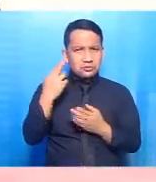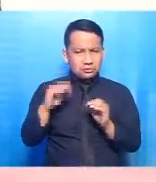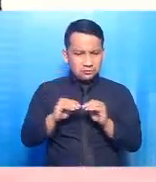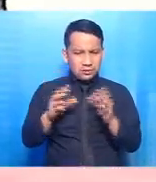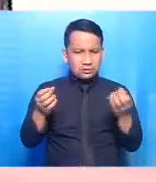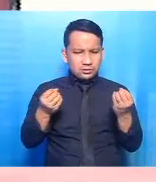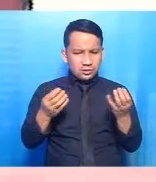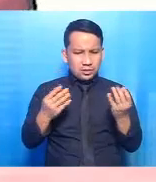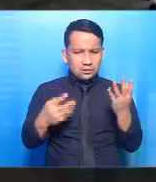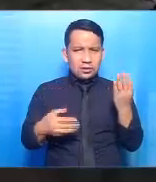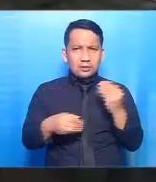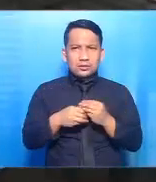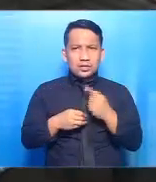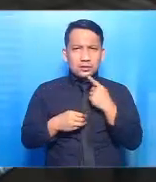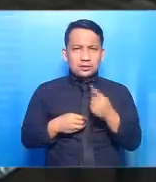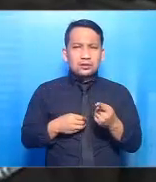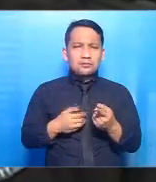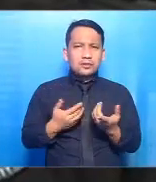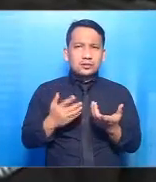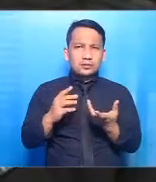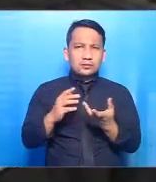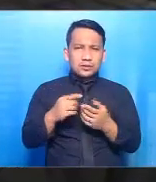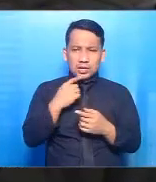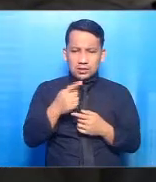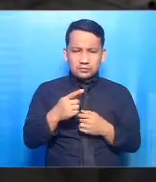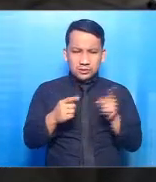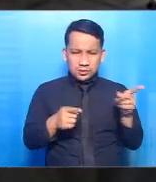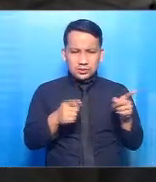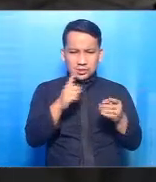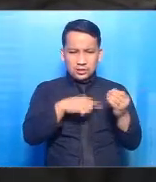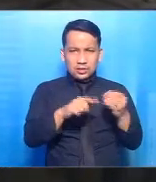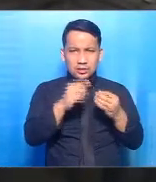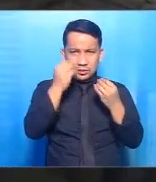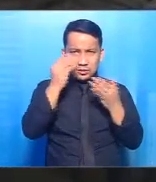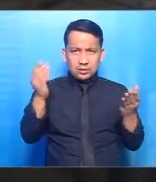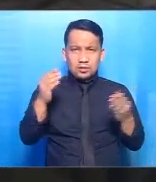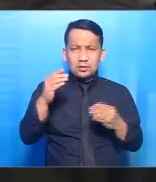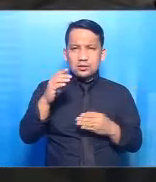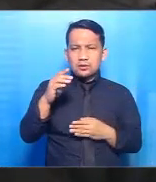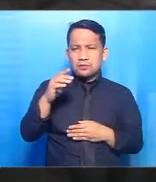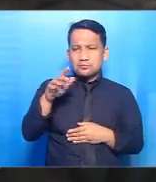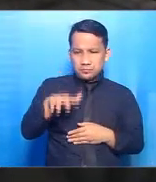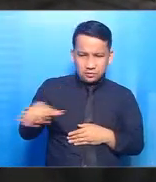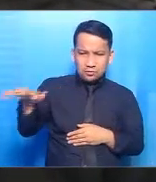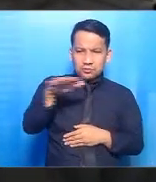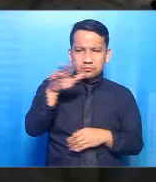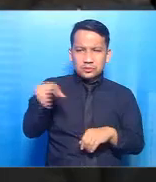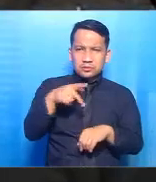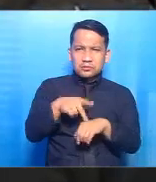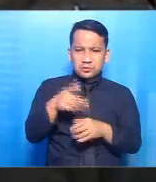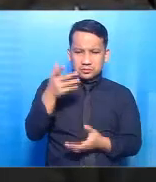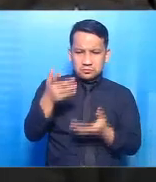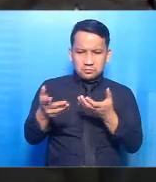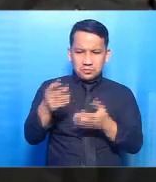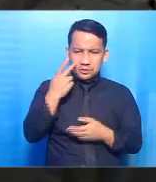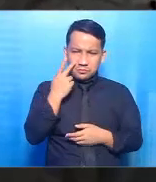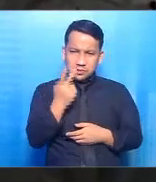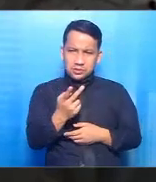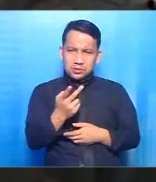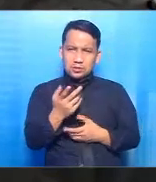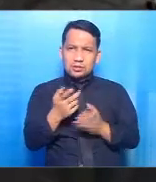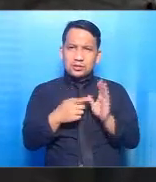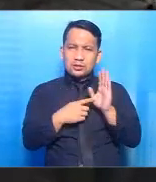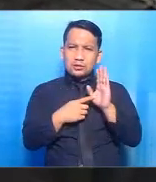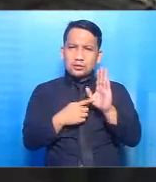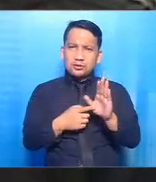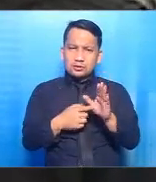Isa lang yung nag-sequence sa atin, yung Philippine Genome Center lang, so sa buong Pilipinas na yan. So kaya siguro sila very limited lang